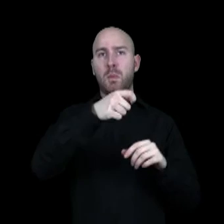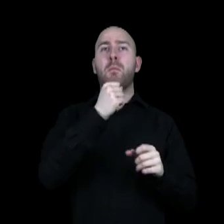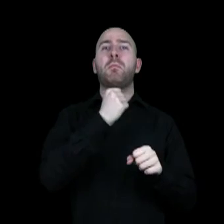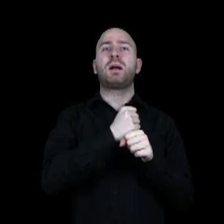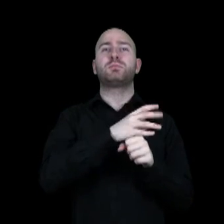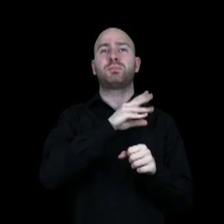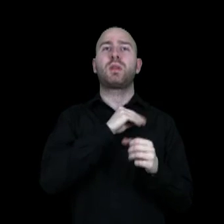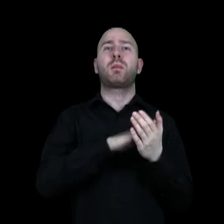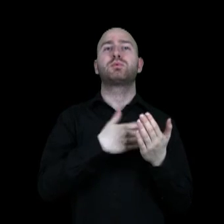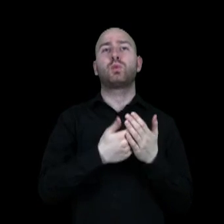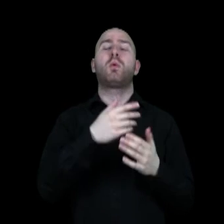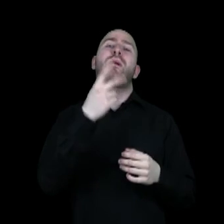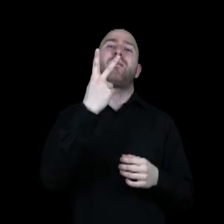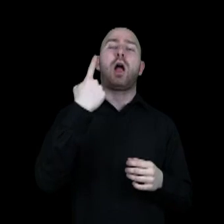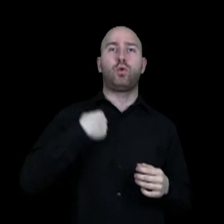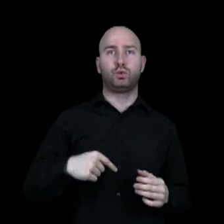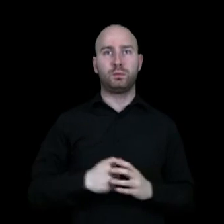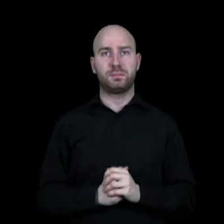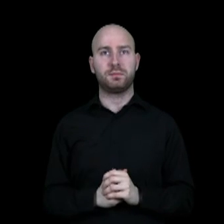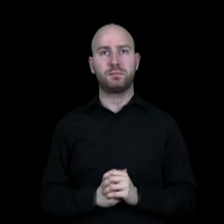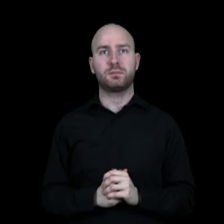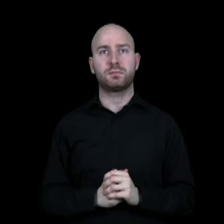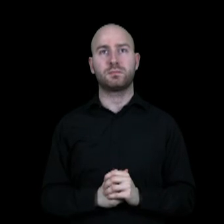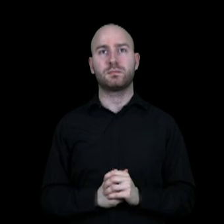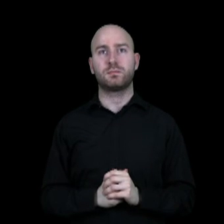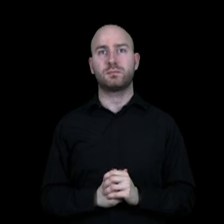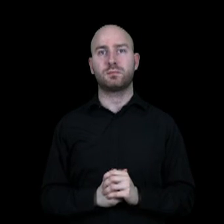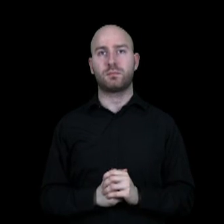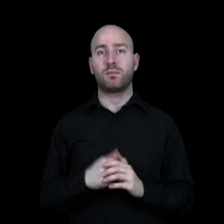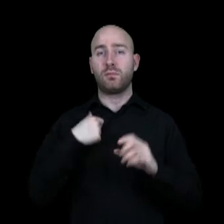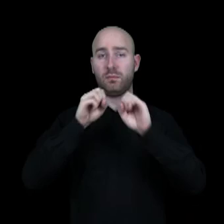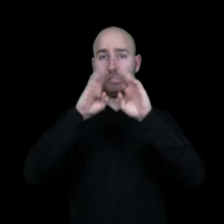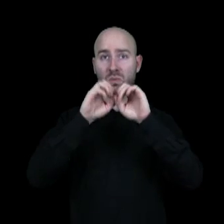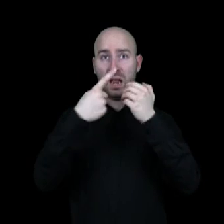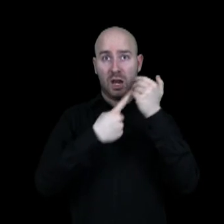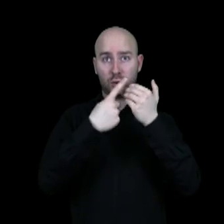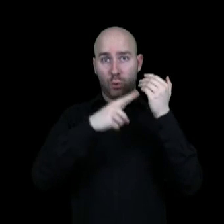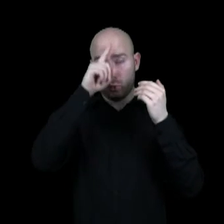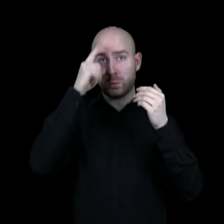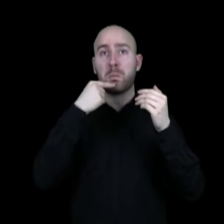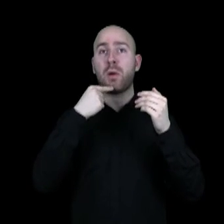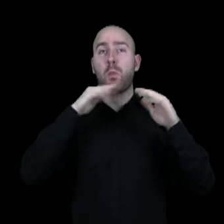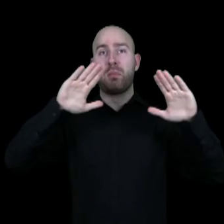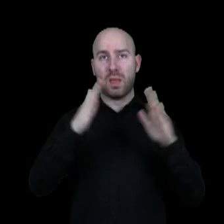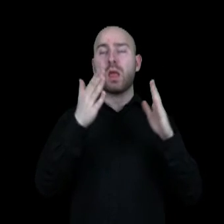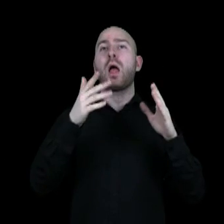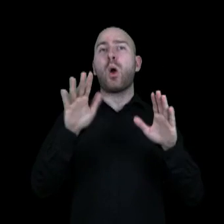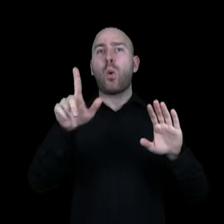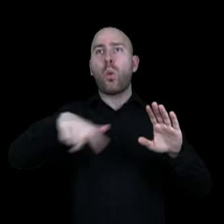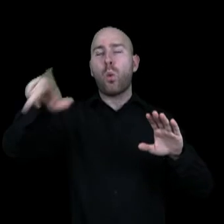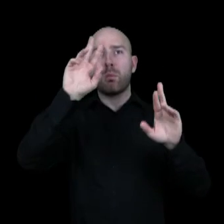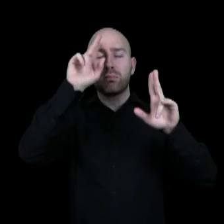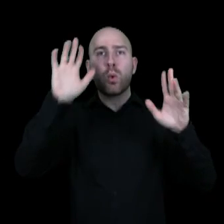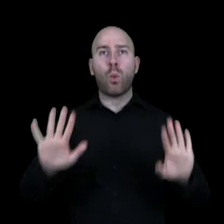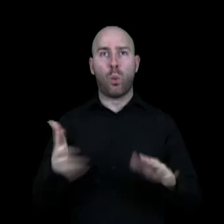które uważamy za siłę roboczą Powiedzmy że to dwie osoby dwie osoby to